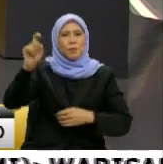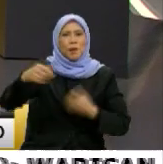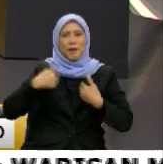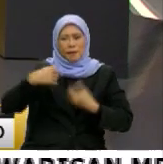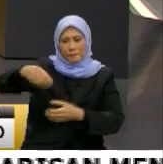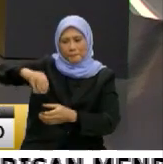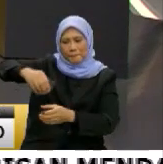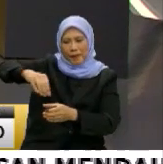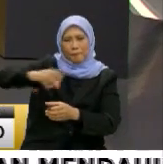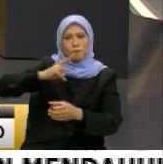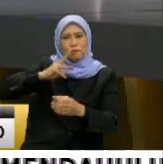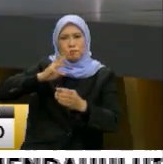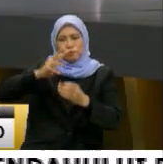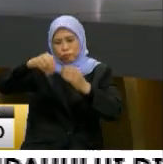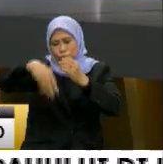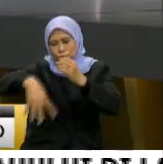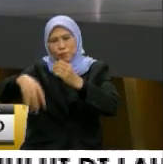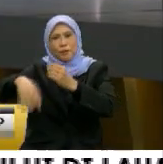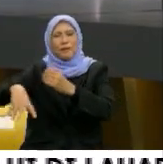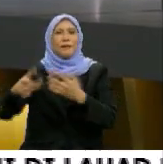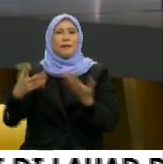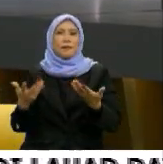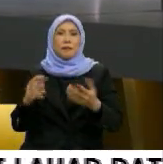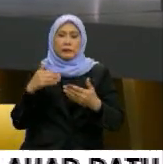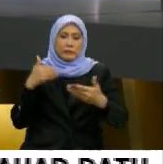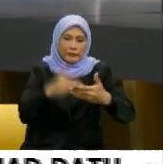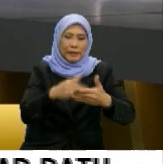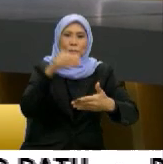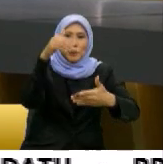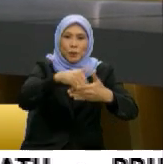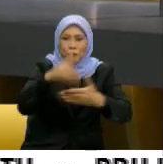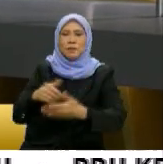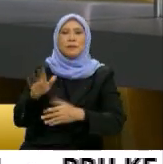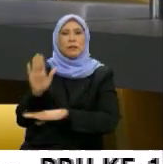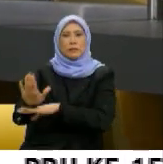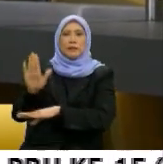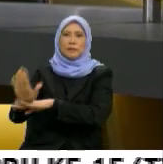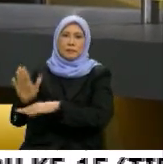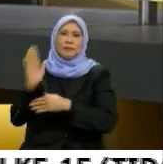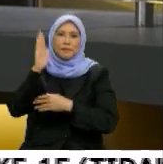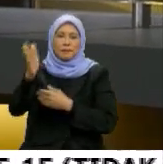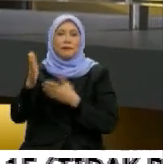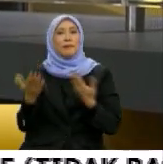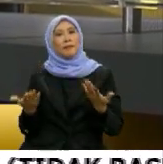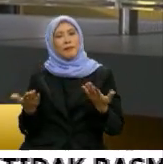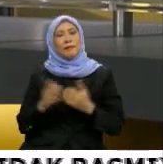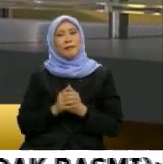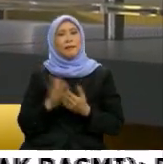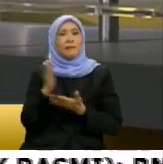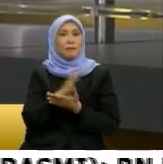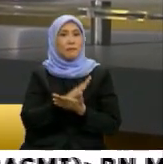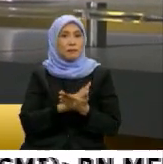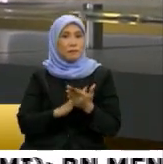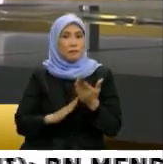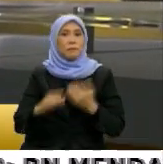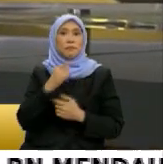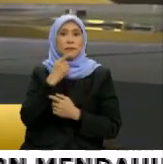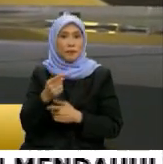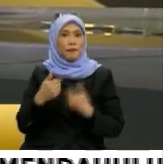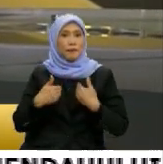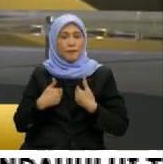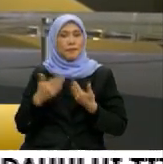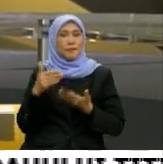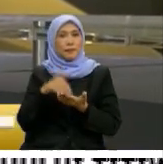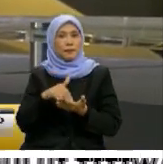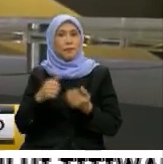pilihan raya baru pasang paip. Jadi perkara-perkara begitu yang perlu diurus dengan baik. Cuma ada persepsi lah. Ada yang mengatakan kalau ada